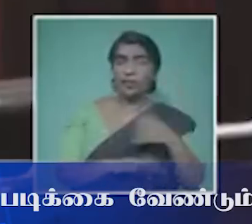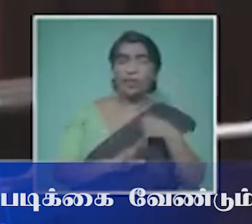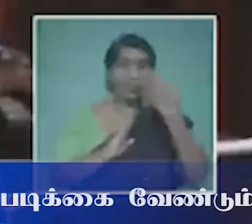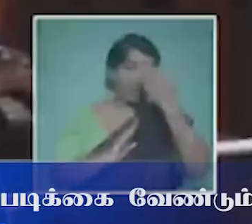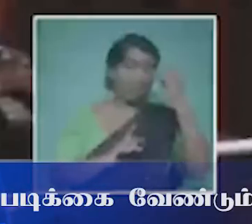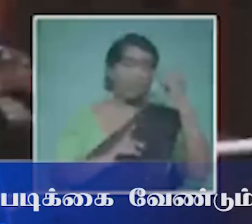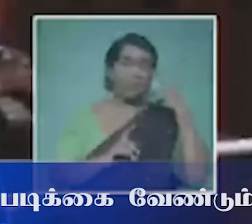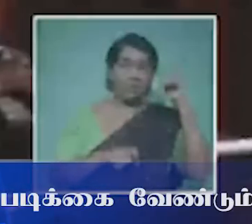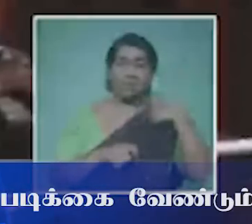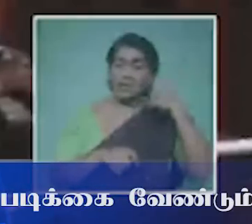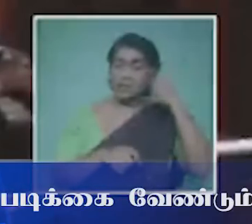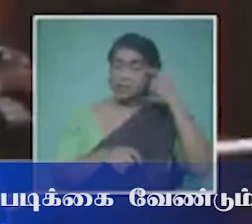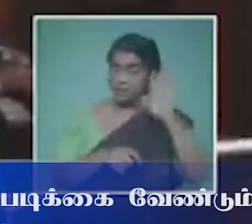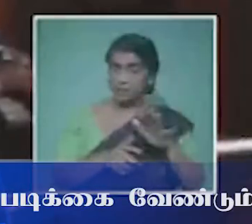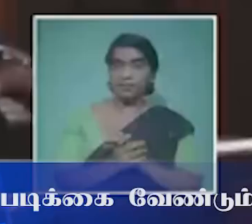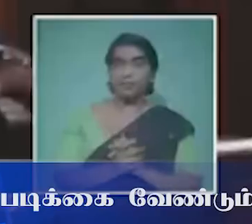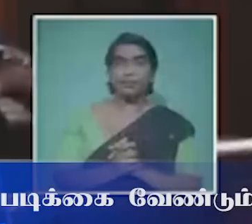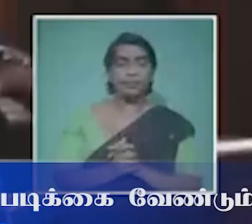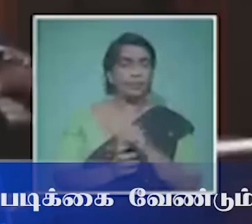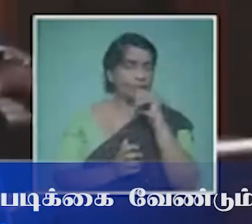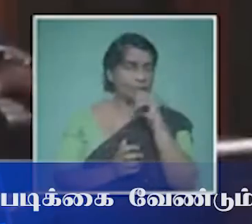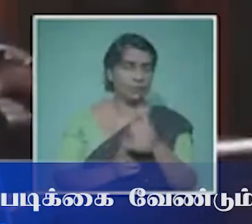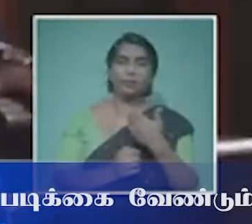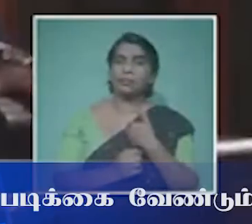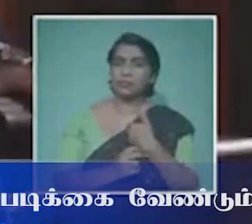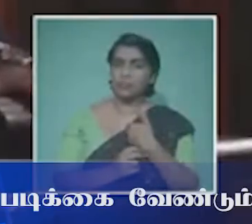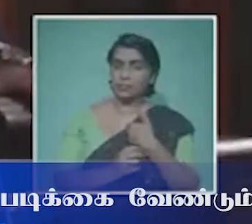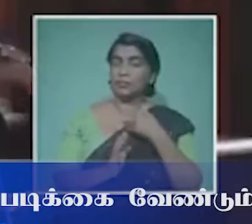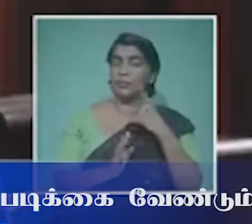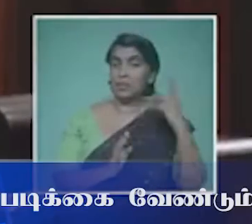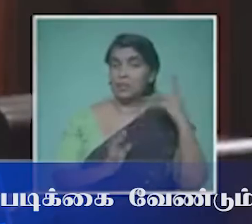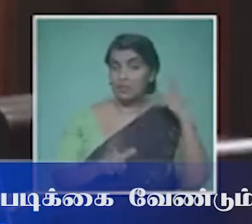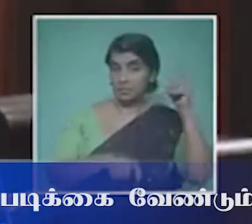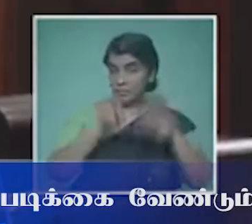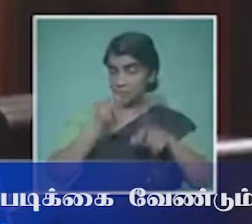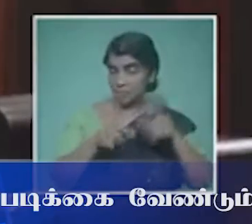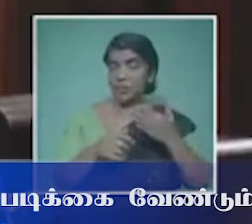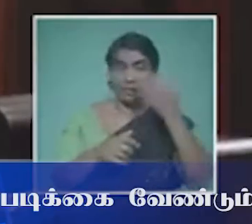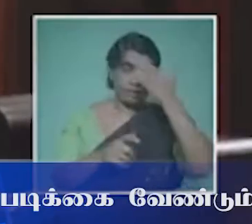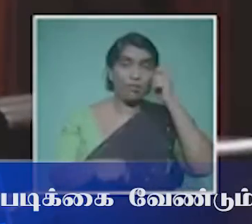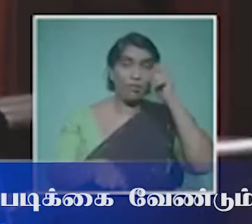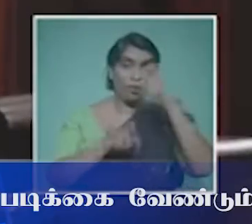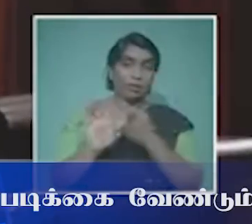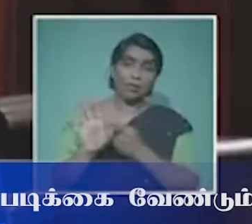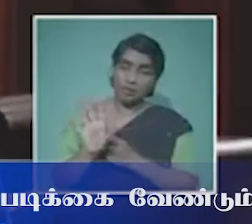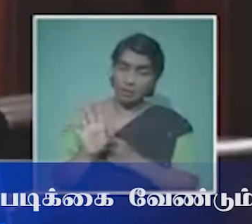தெரிவித்துள்ளார். உண்மையிலே எங்களுடைய மாவீரர்கள், எங்களுடைய தமிழ் இளைஞர்கள்